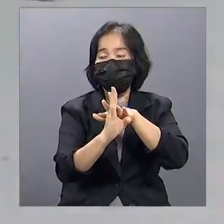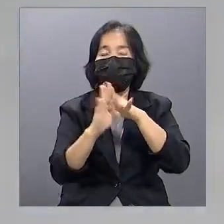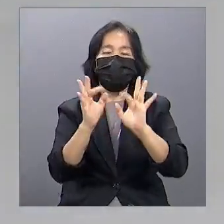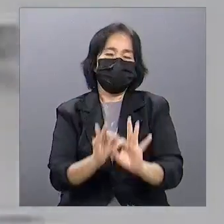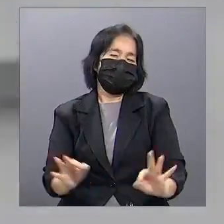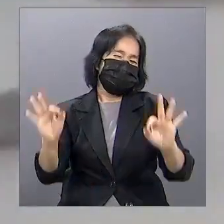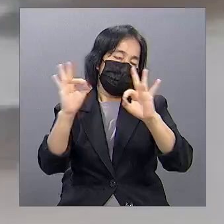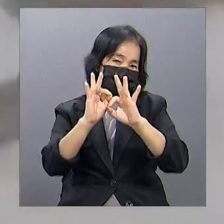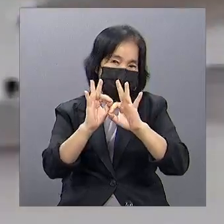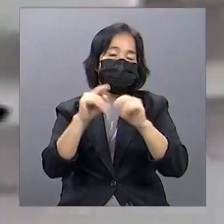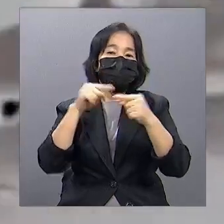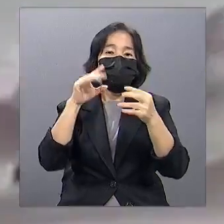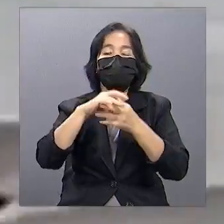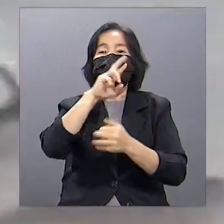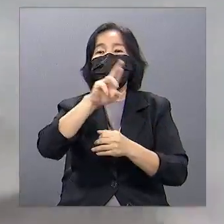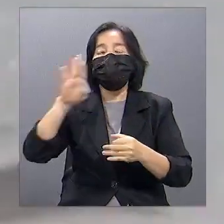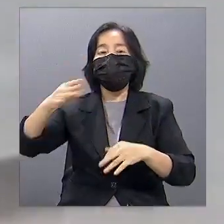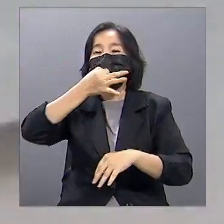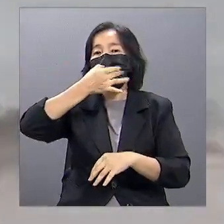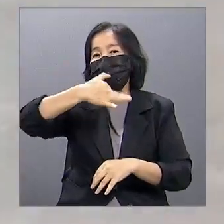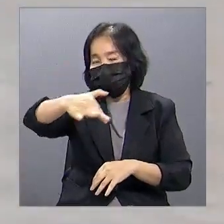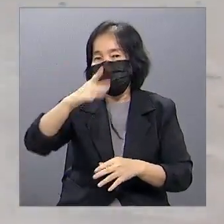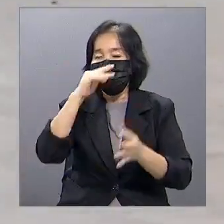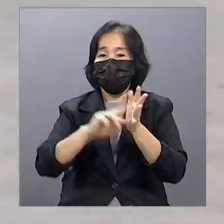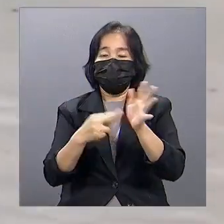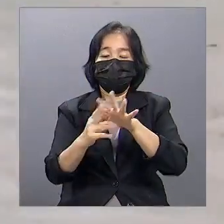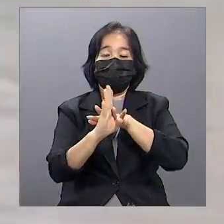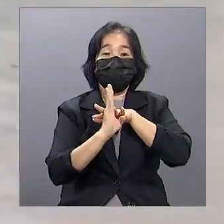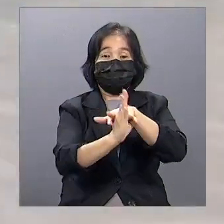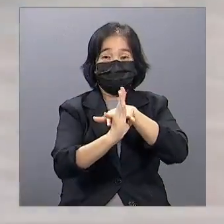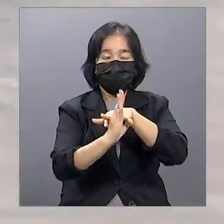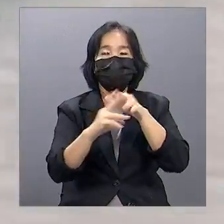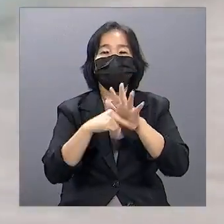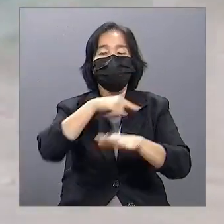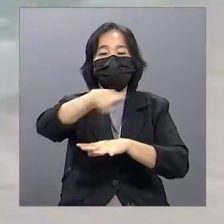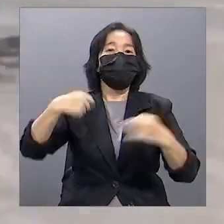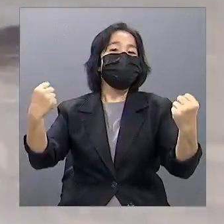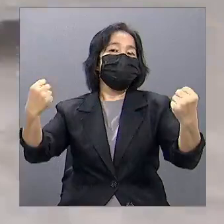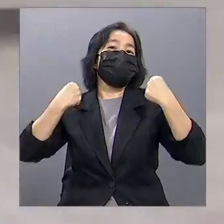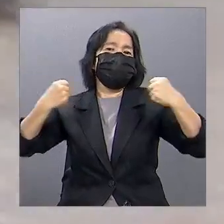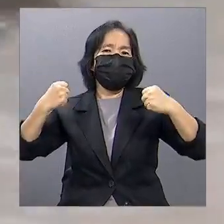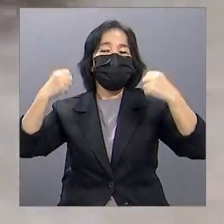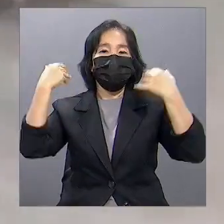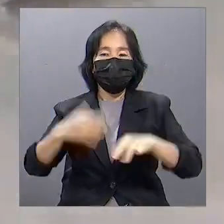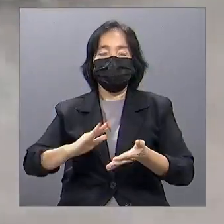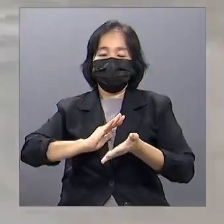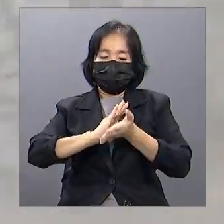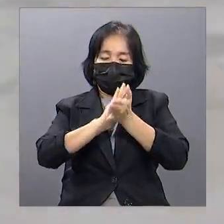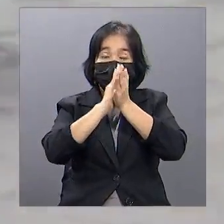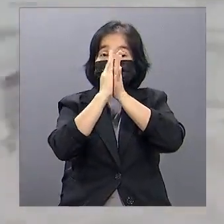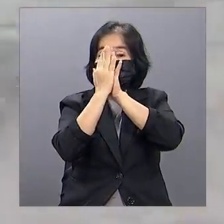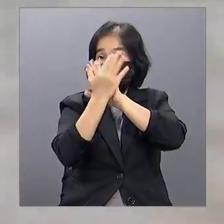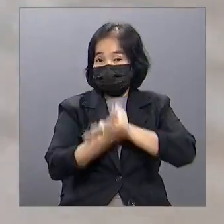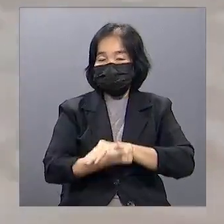ศเนื่องจากเป็นตัวควบคุมทำให้ระบบนิเวศมีแต่สัตว์น้ำที่แข็งแรงและสามารถที่จะปรับตัวสู้กับสภาพแวดล้อมที่เปลี่ยน